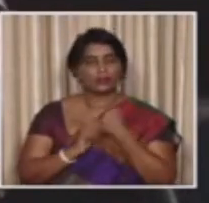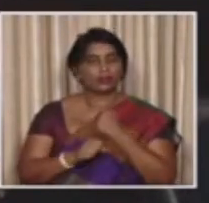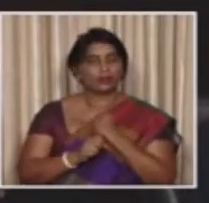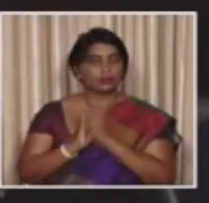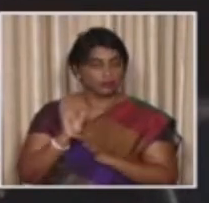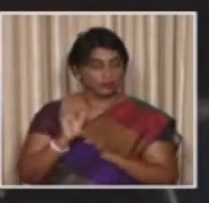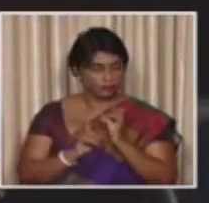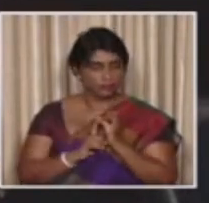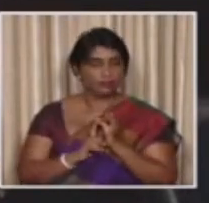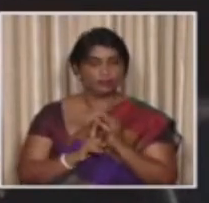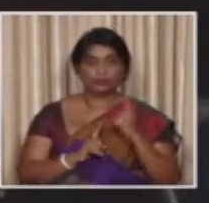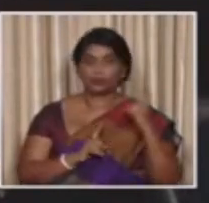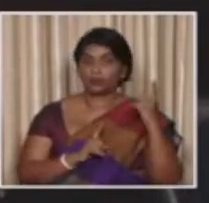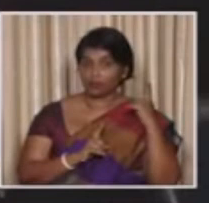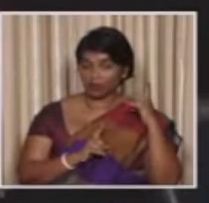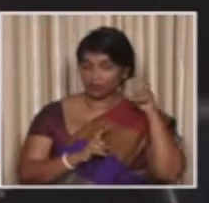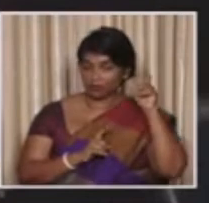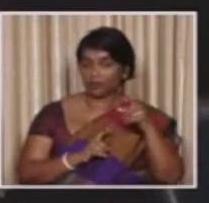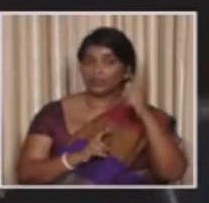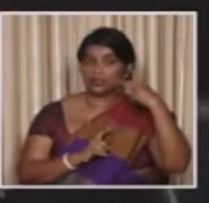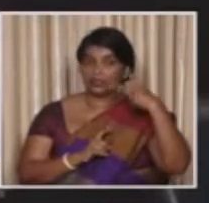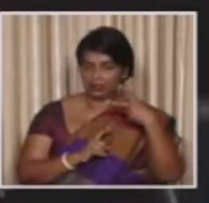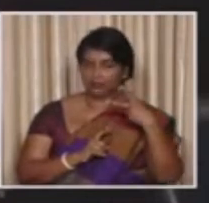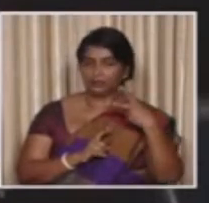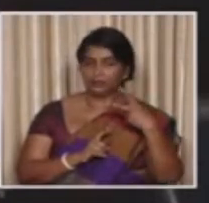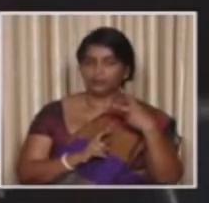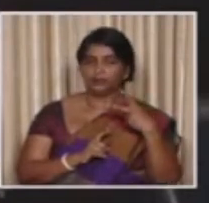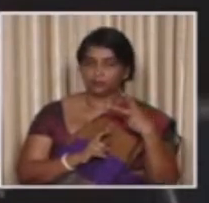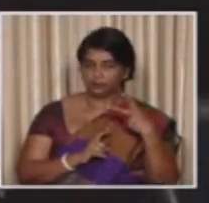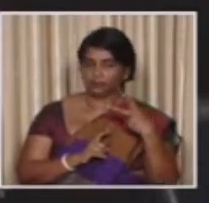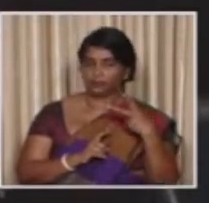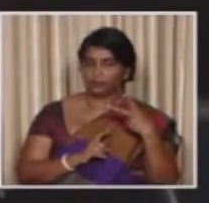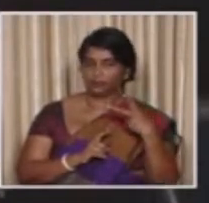රාජ්‍යමතුමනි යුද හමුදාවේ දෙවනියා චීෆ් ඔෆ් ස්ටාෆ්